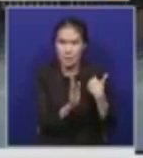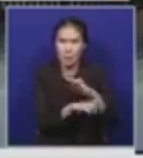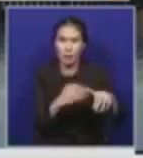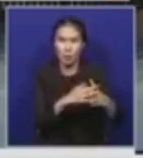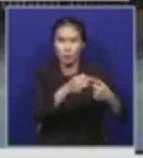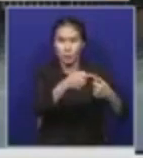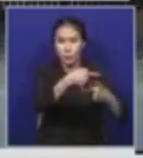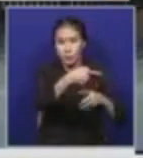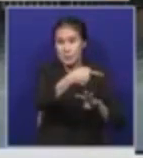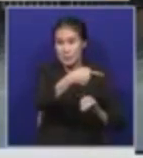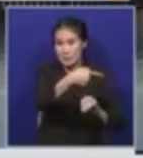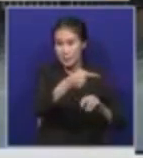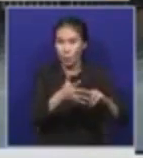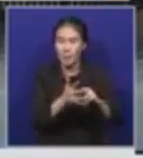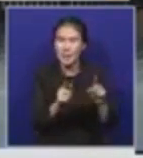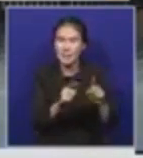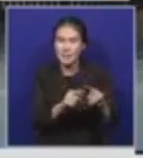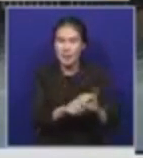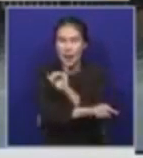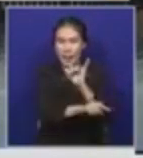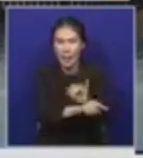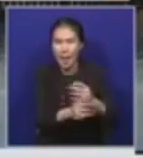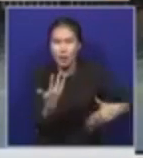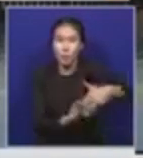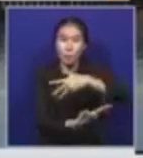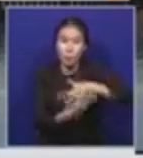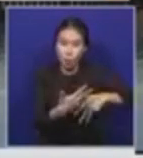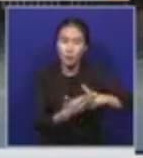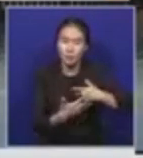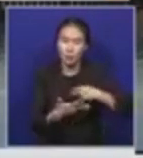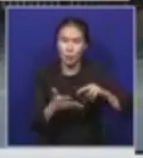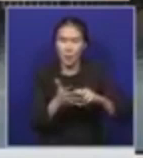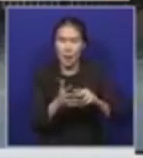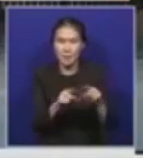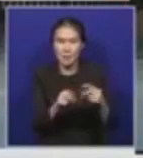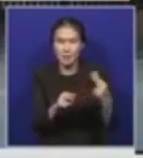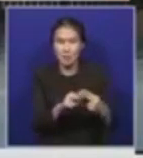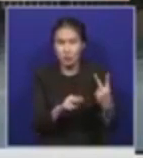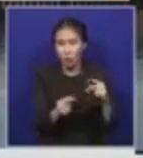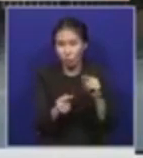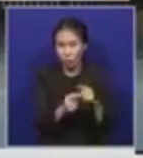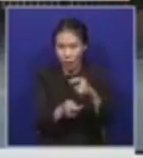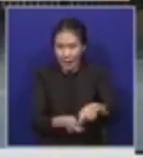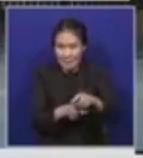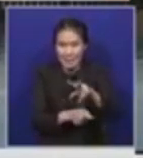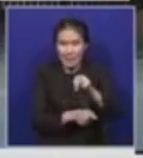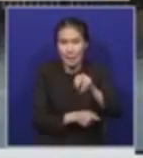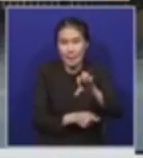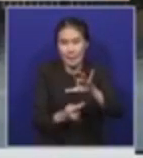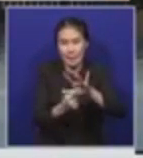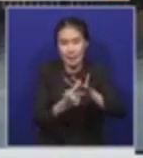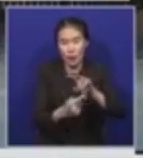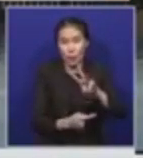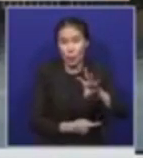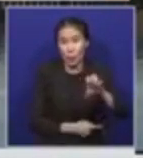ที่เราเรียกว่าไร่หมุนเวียนหรือว่าเกษตรนิเวศเพราะฉะนั้นสายพันธุ์เหล่านี้เนี่ยครับที่ประชาชนในพื้น